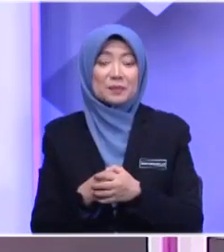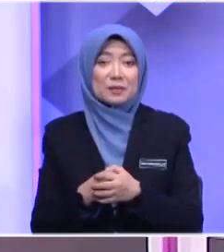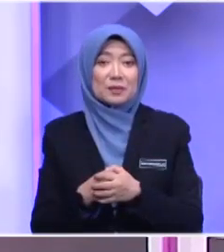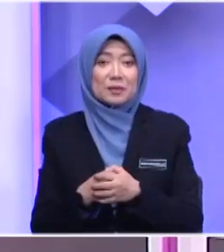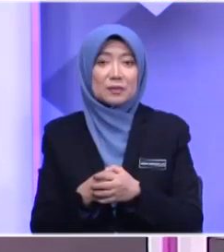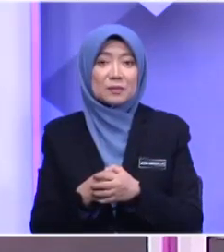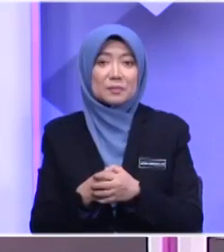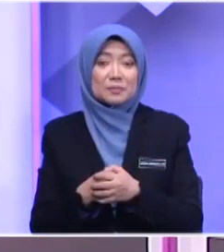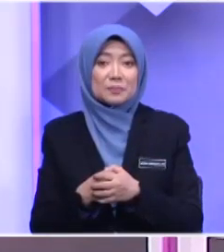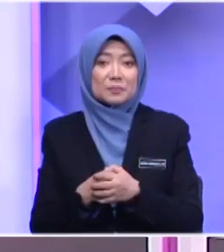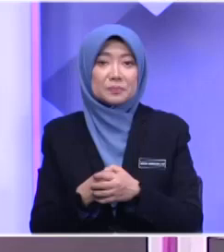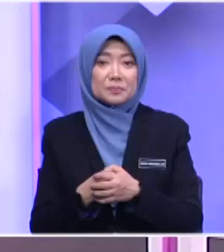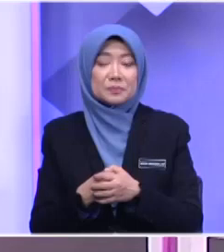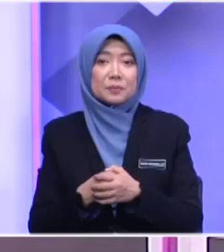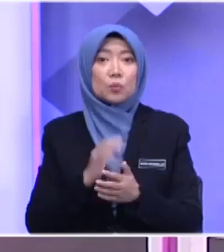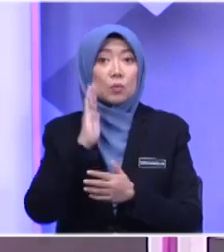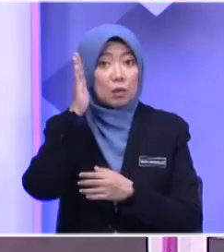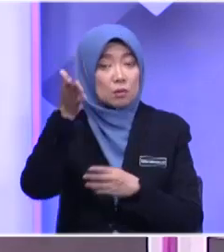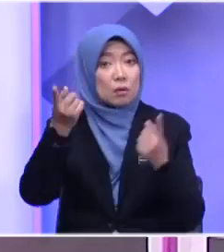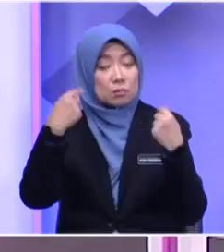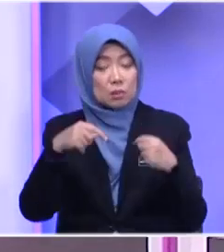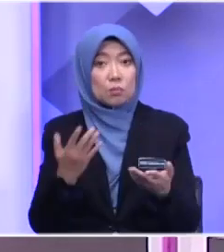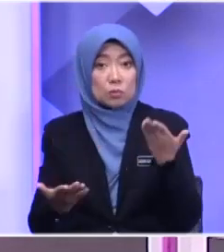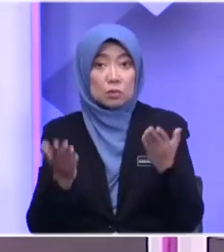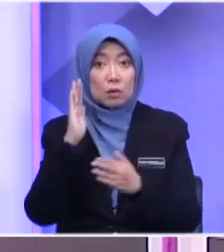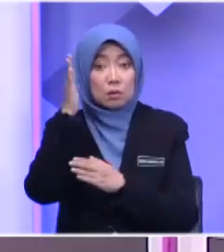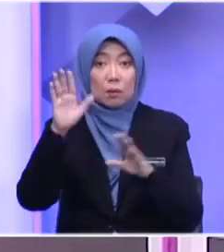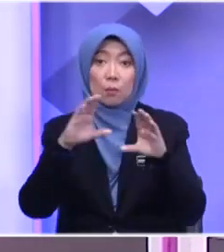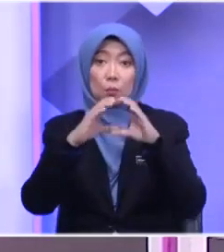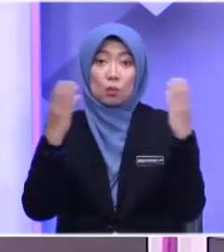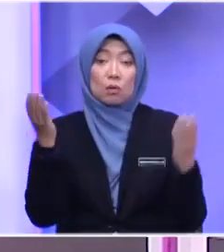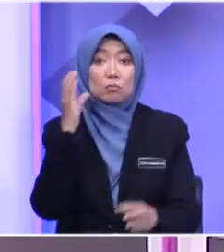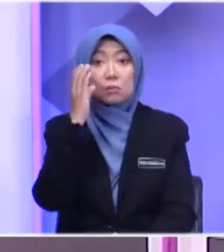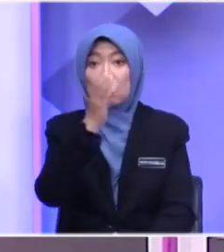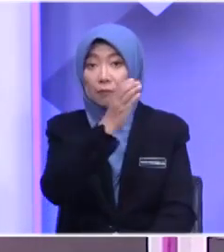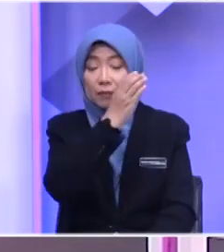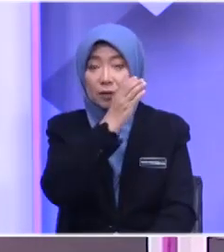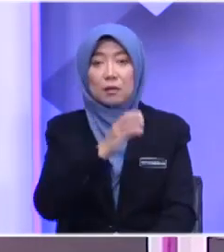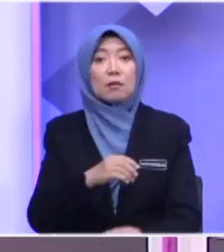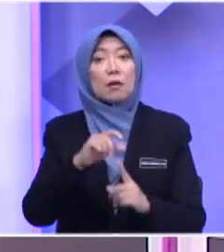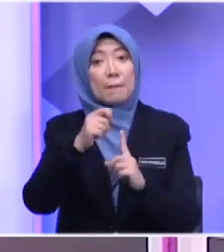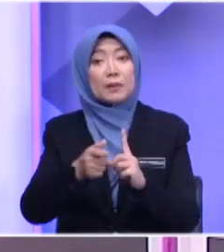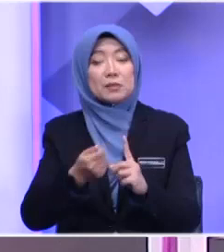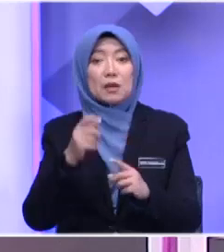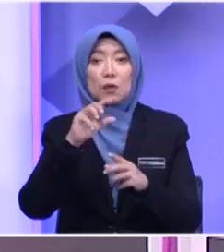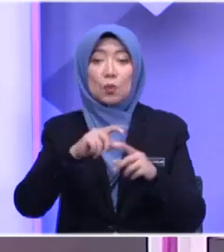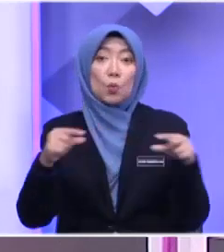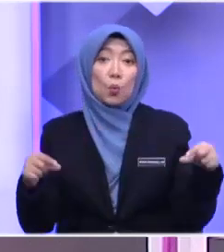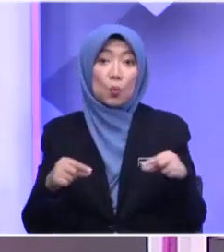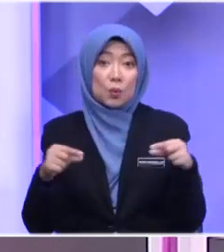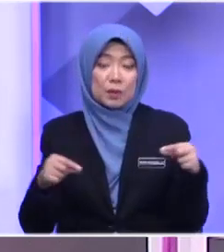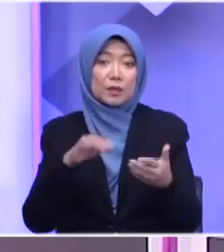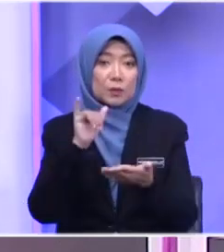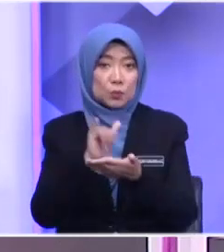untuk pembuatan Oke pisang goreng datang dia akan buka satu kefir pisang goreng amannya itulah dilakukan usaha-usaha